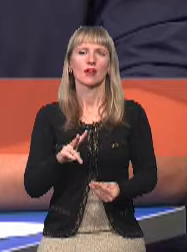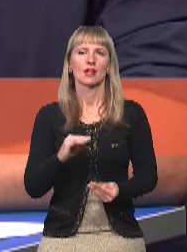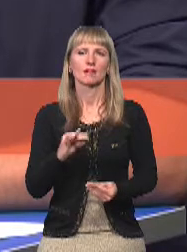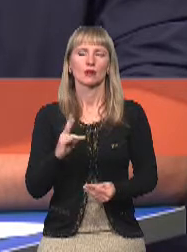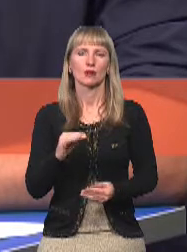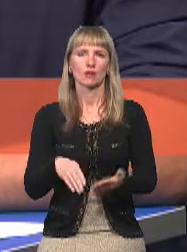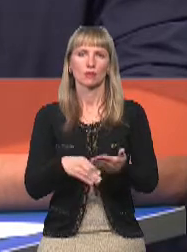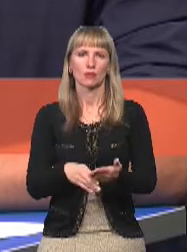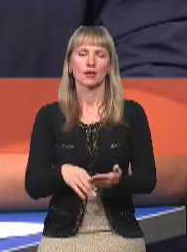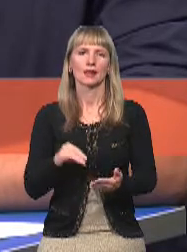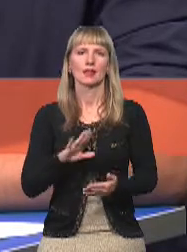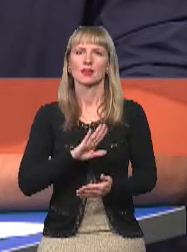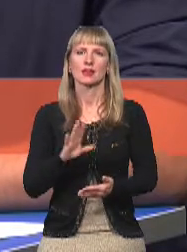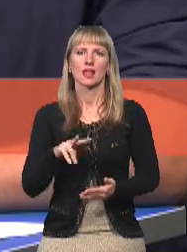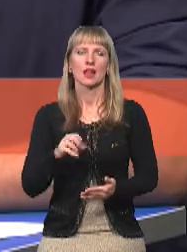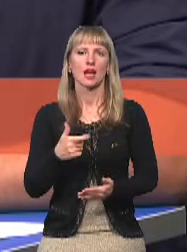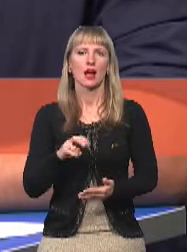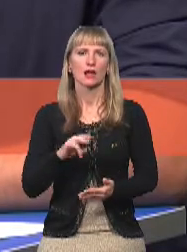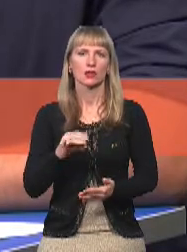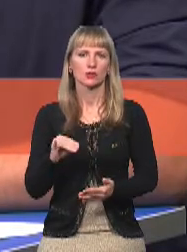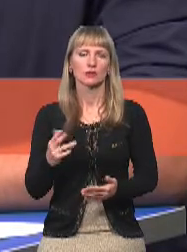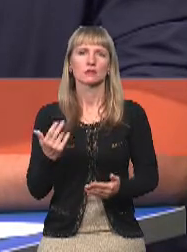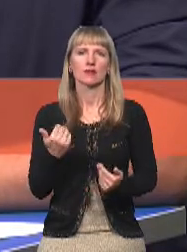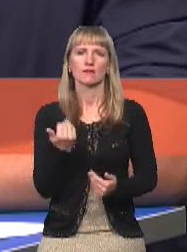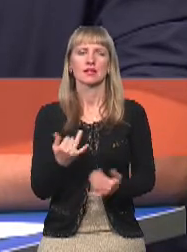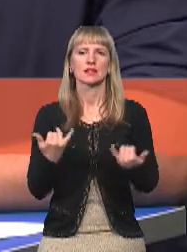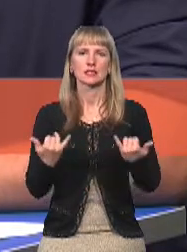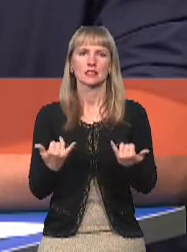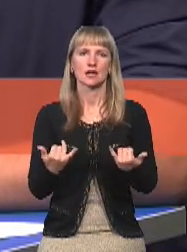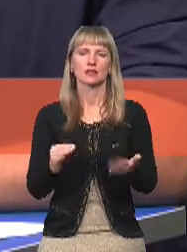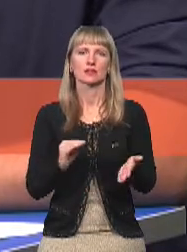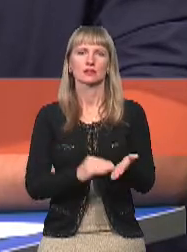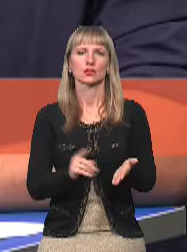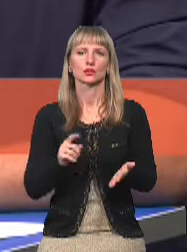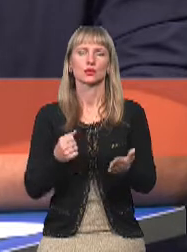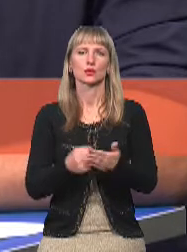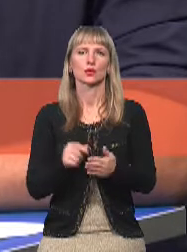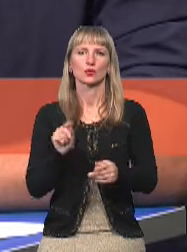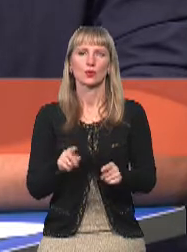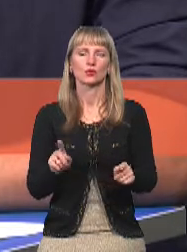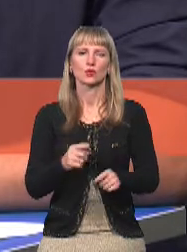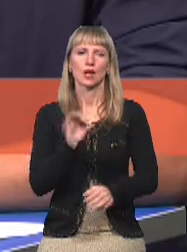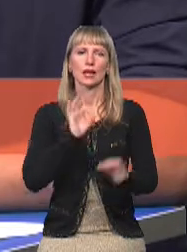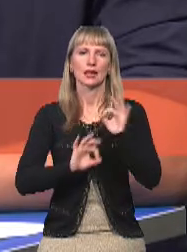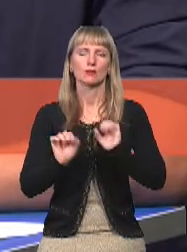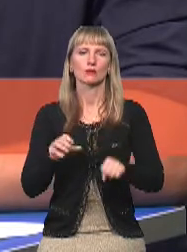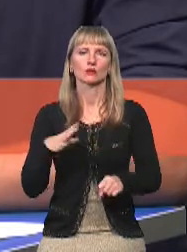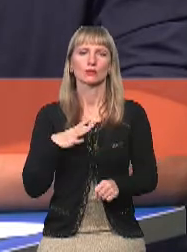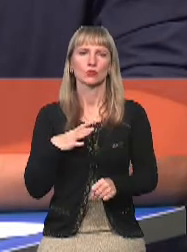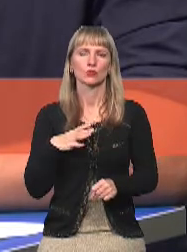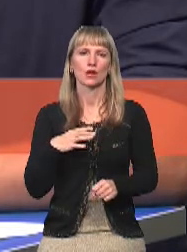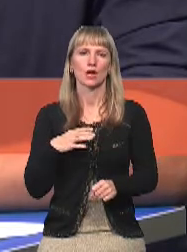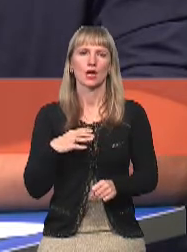нелегальне, так, кваліфікованої допомоги. Звісно, ви зараз зазначали щодо того, що ліки можуть бути